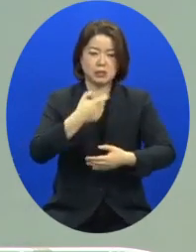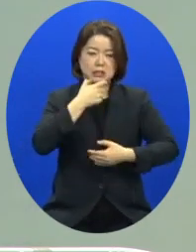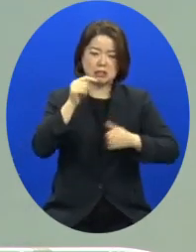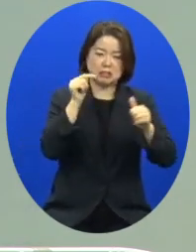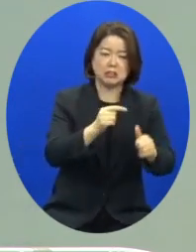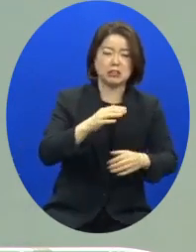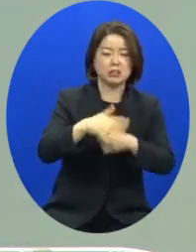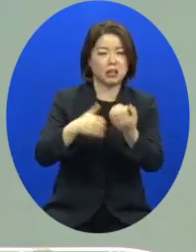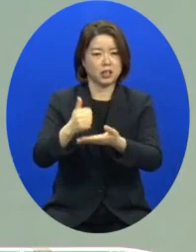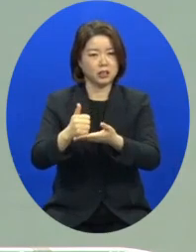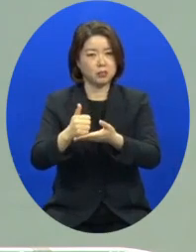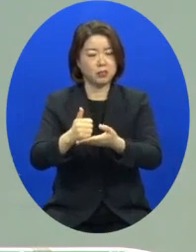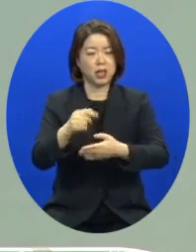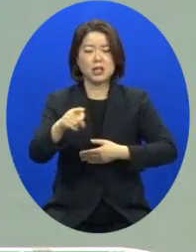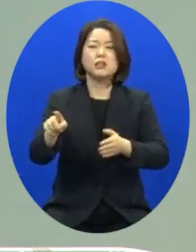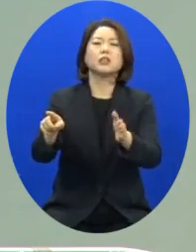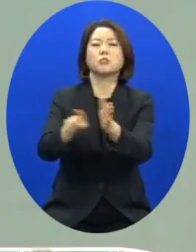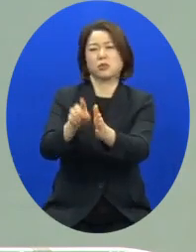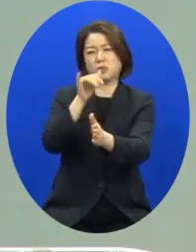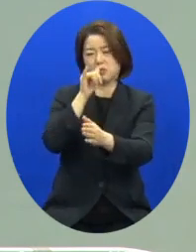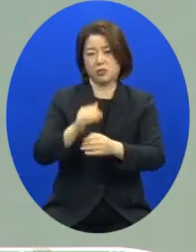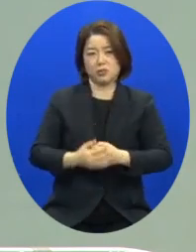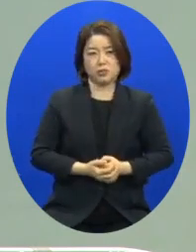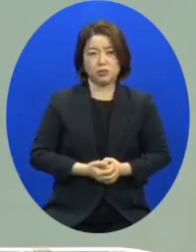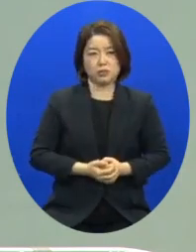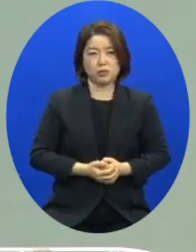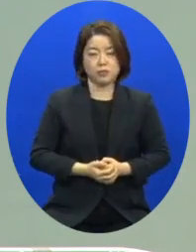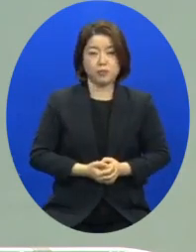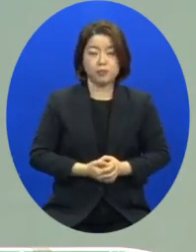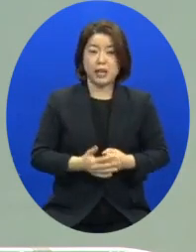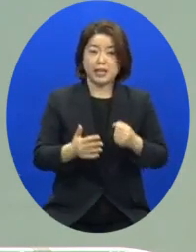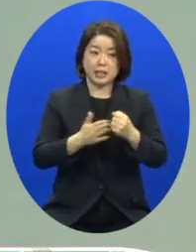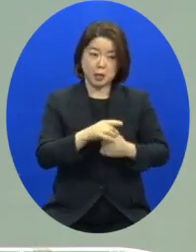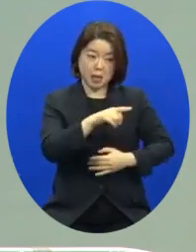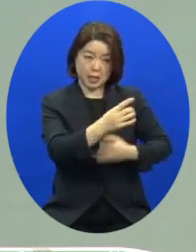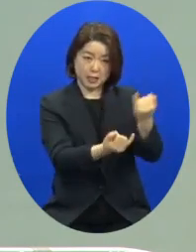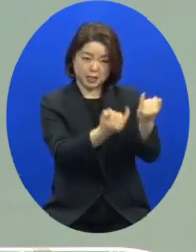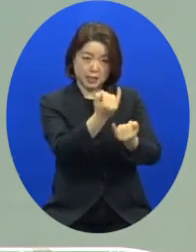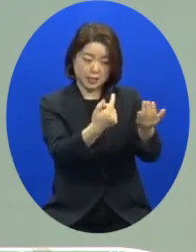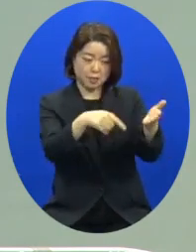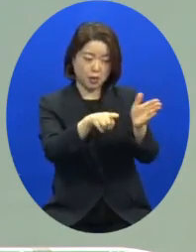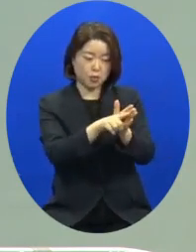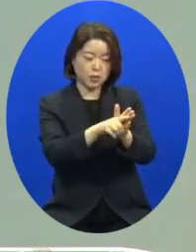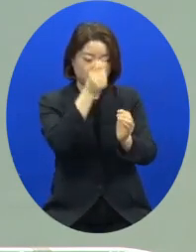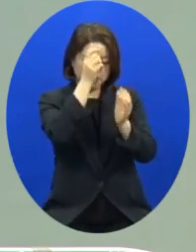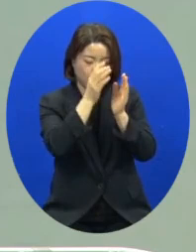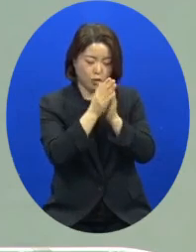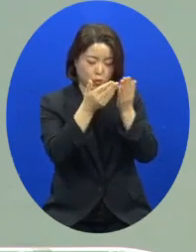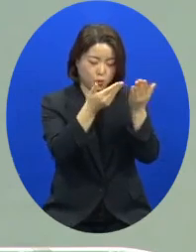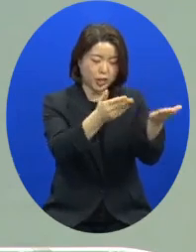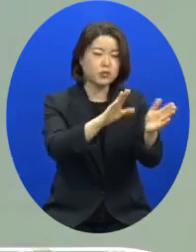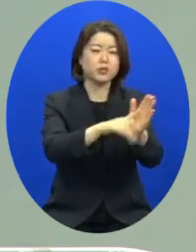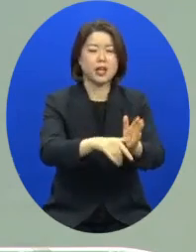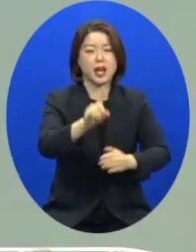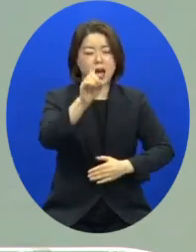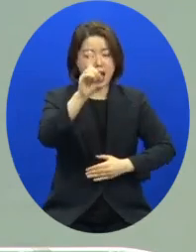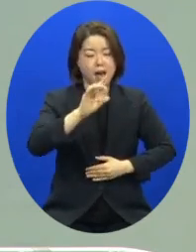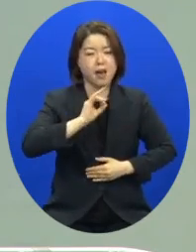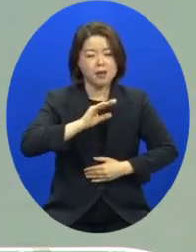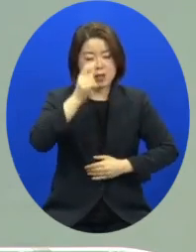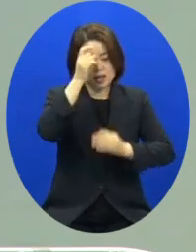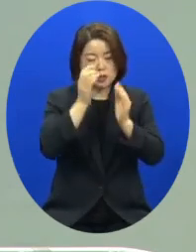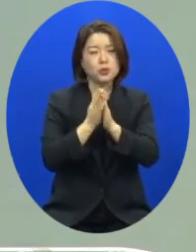하시는 하나님, 그렇게 하나님을 믿고 있는 거예요. 그래서 그 자매를 위해서 기도할 때 한 가지만